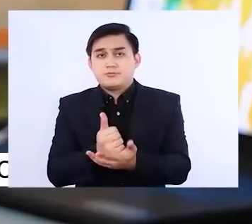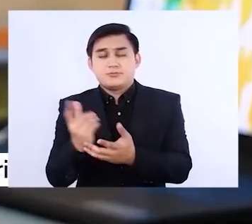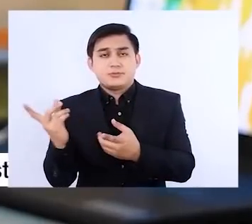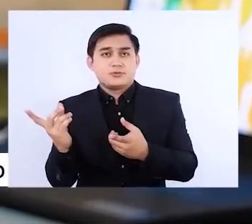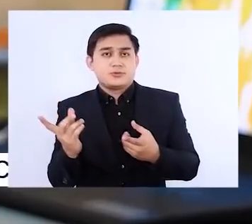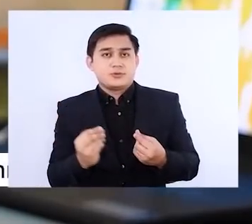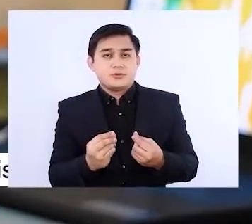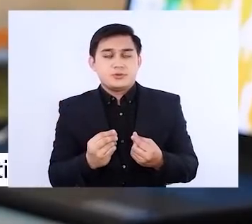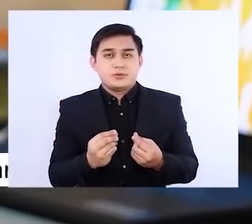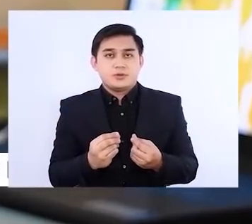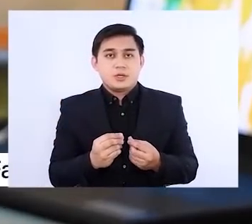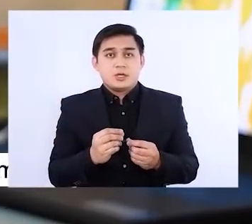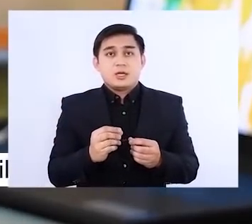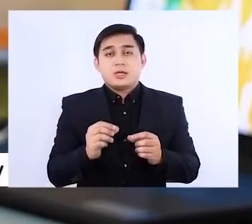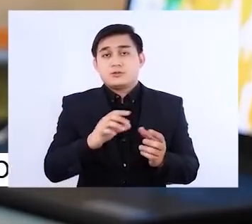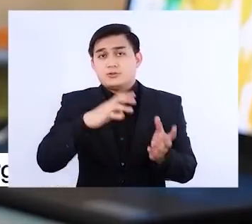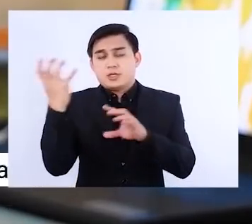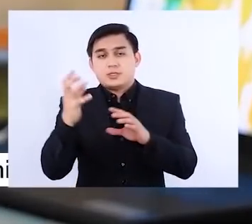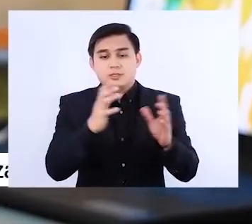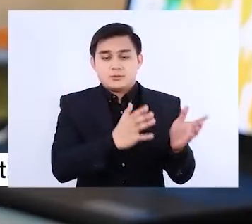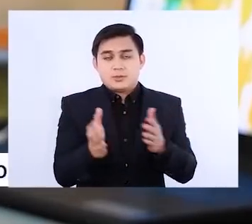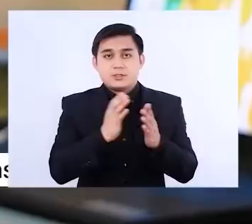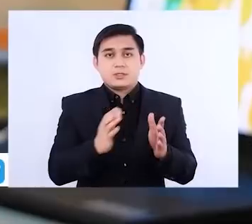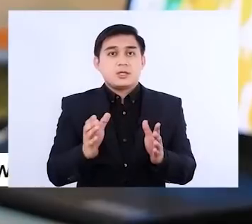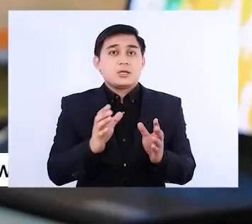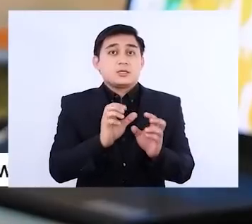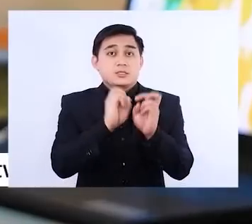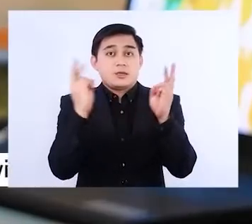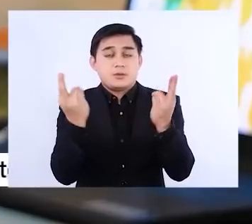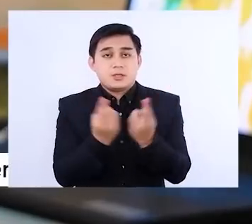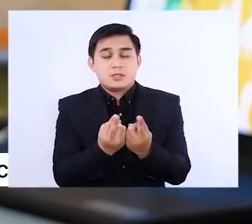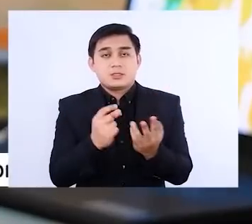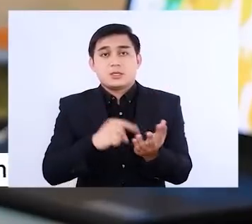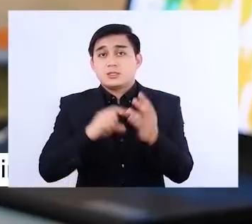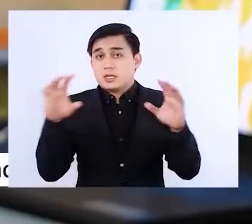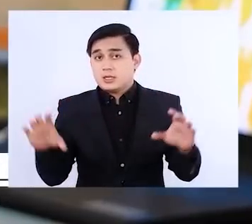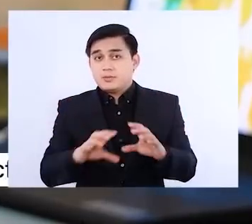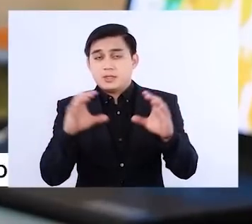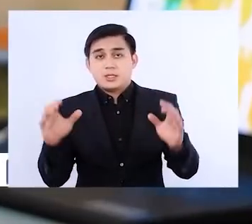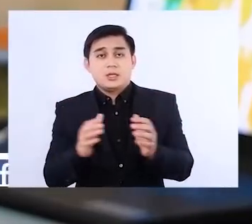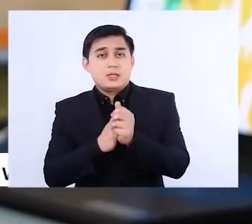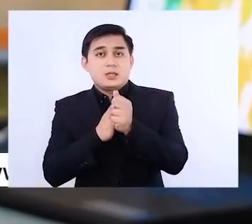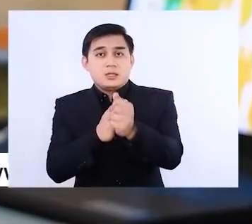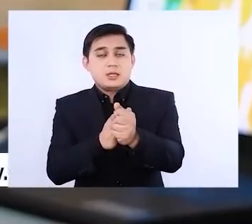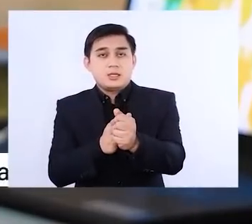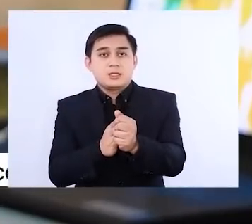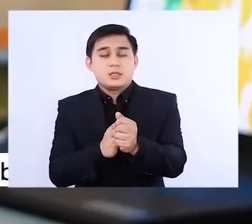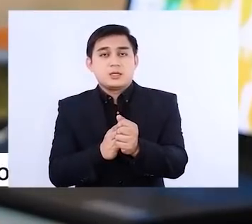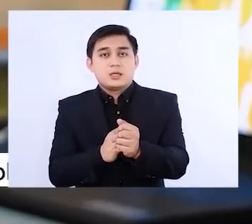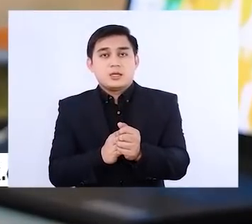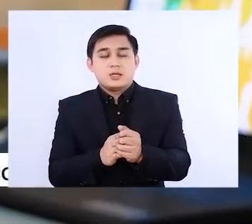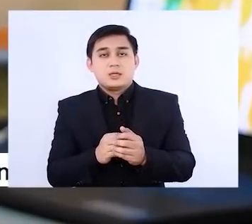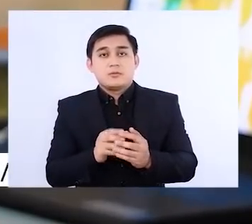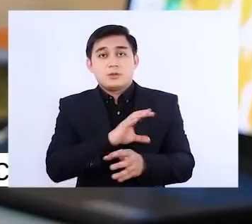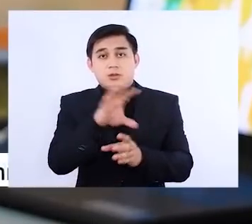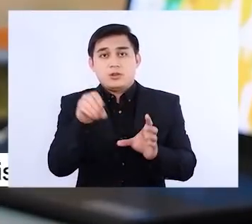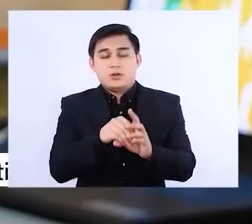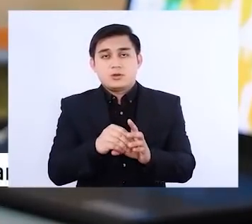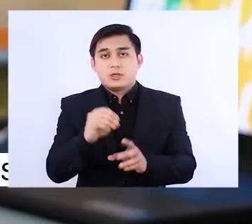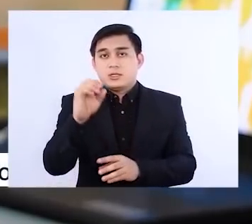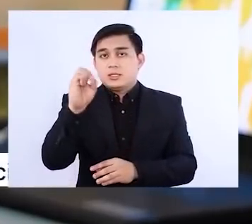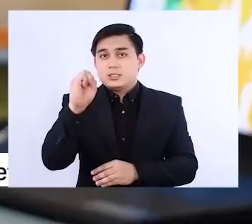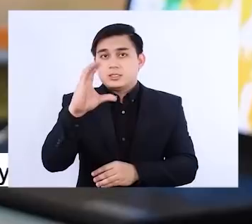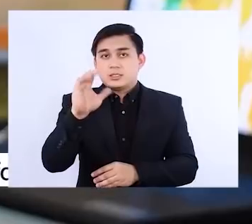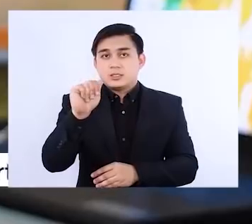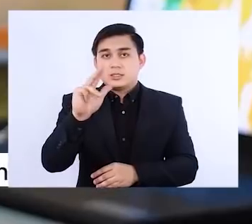Disaster Preparedness Seminar. Ang aktibidad po na ito na pinangunahan ng mga nasa kapisahan ng